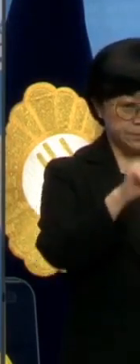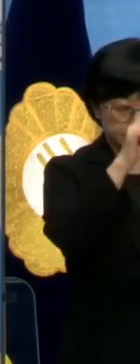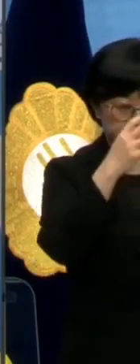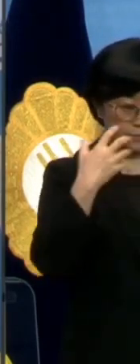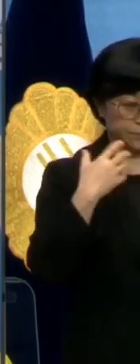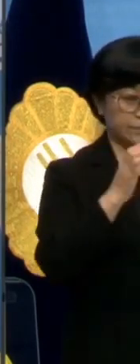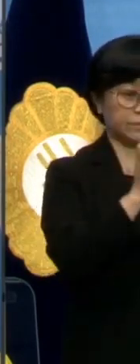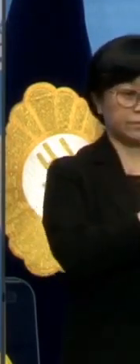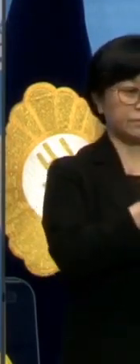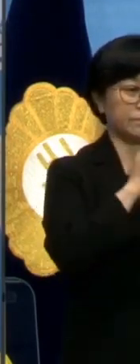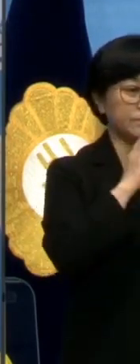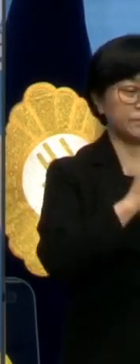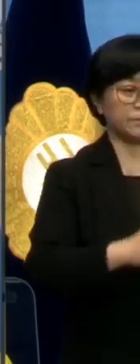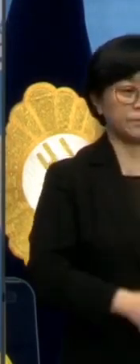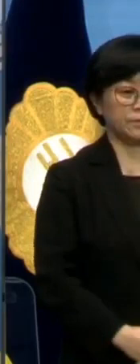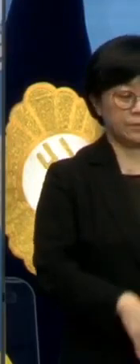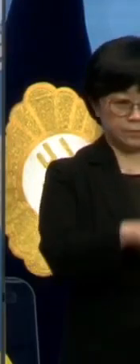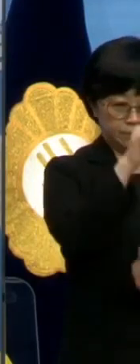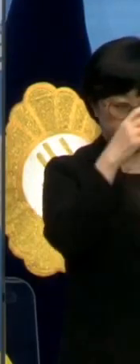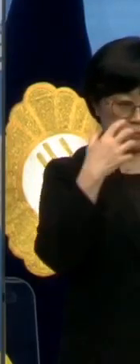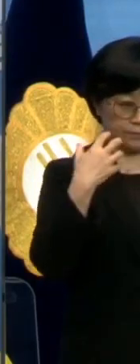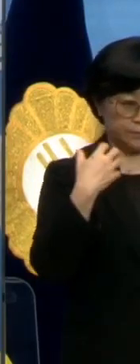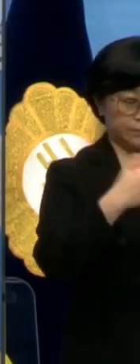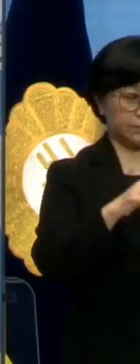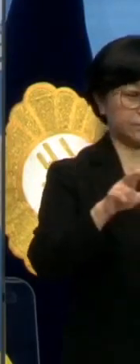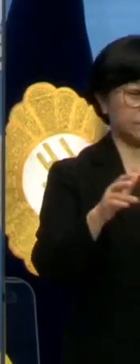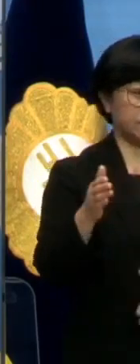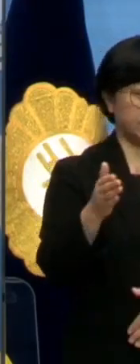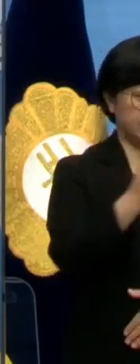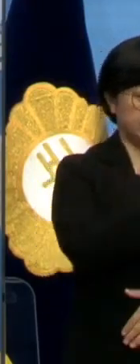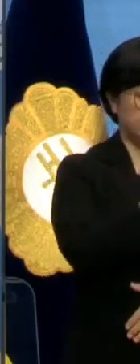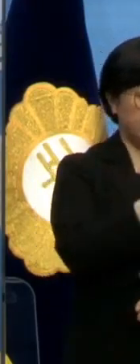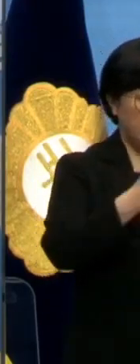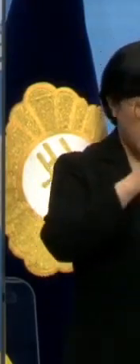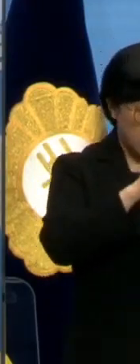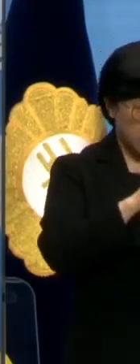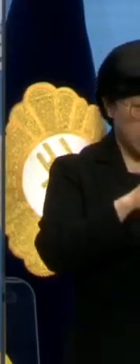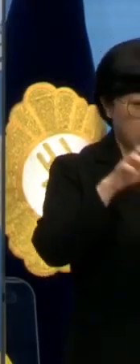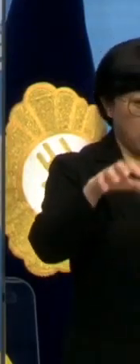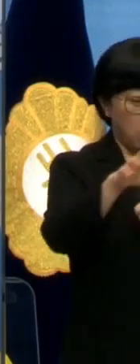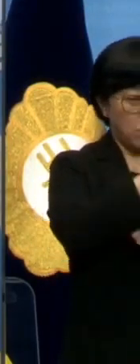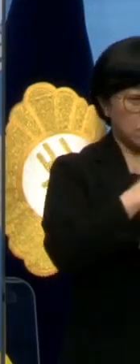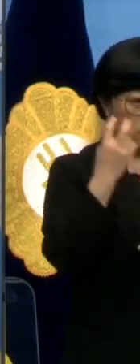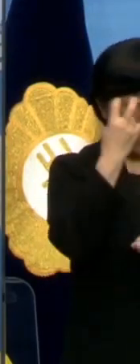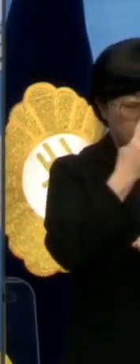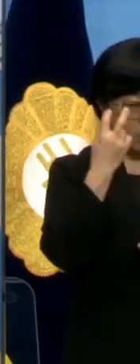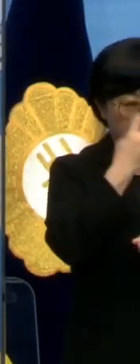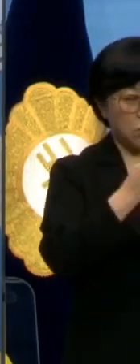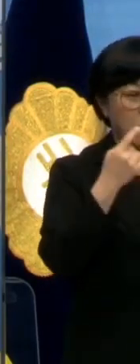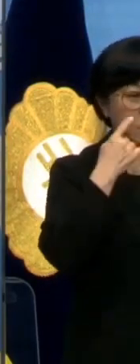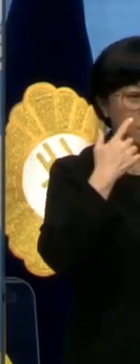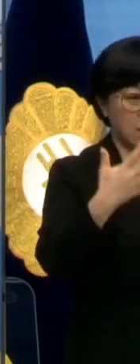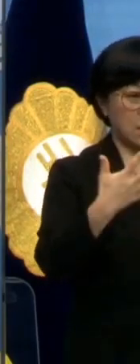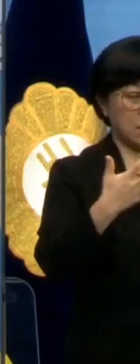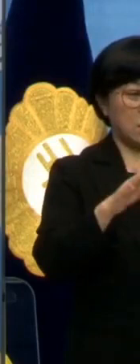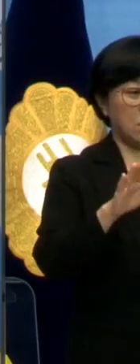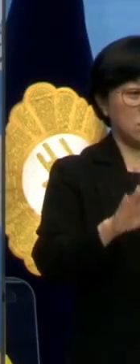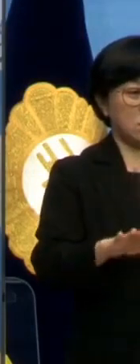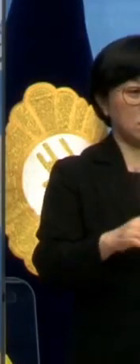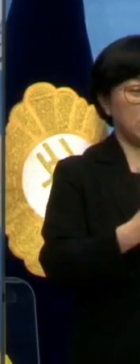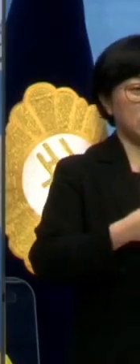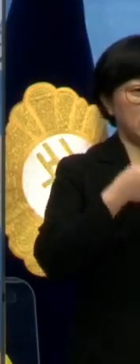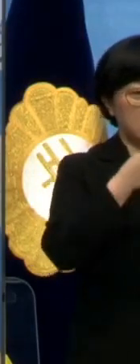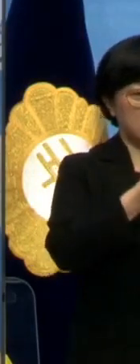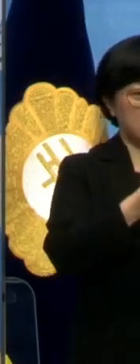당국의 책무입니다. 정부는 이제부터라도 세심하게 현장을 살피고 정확한 현실